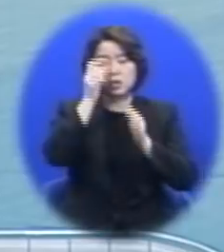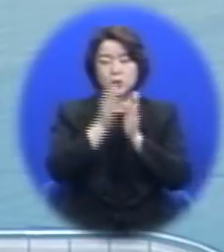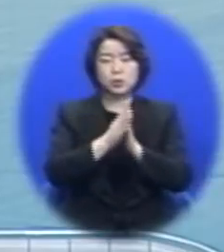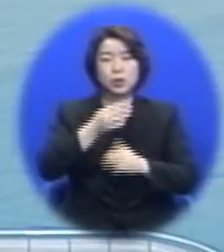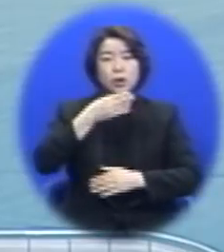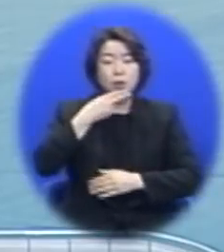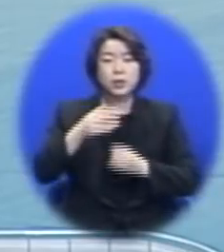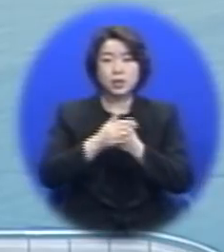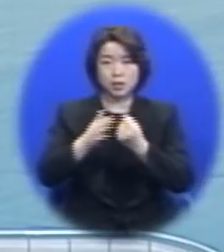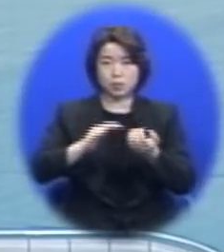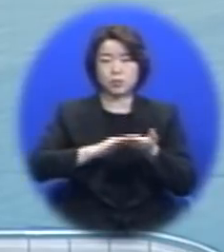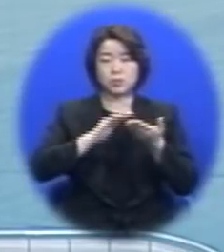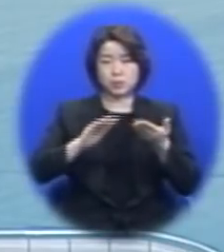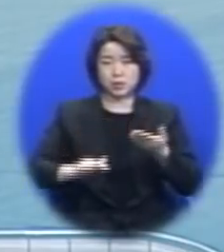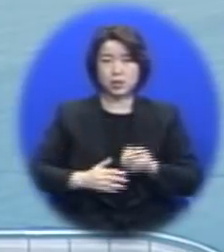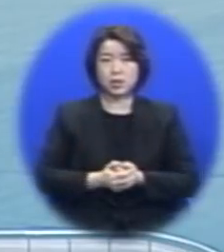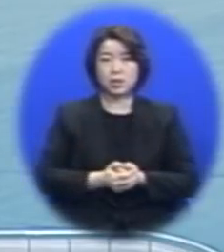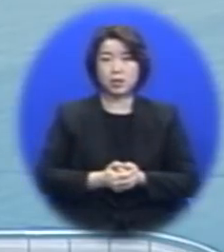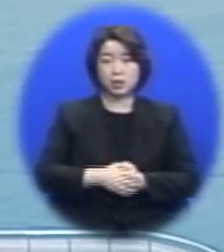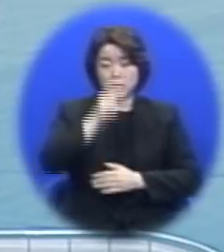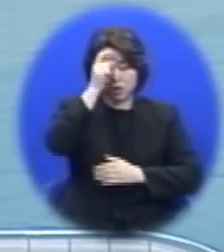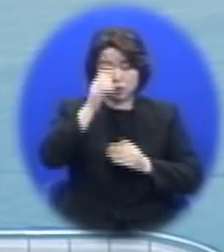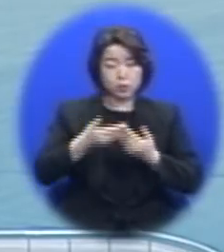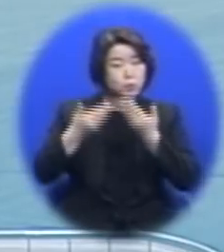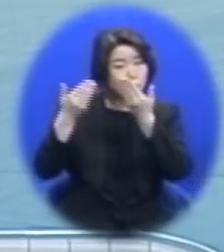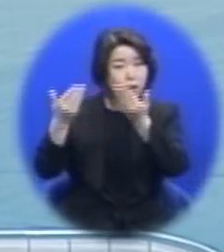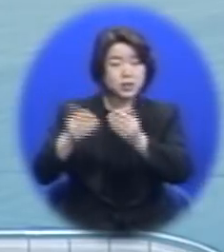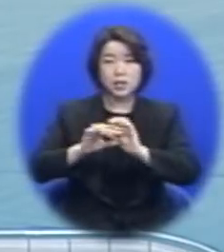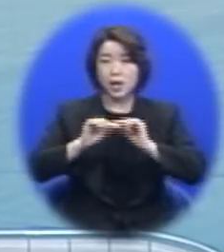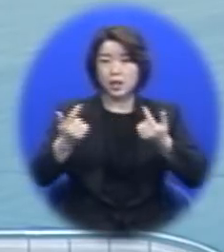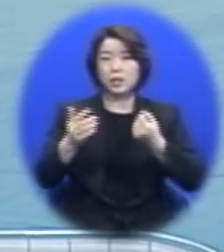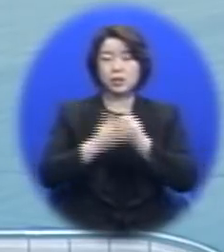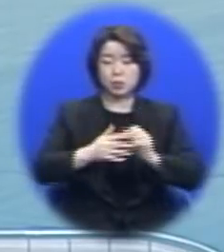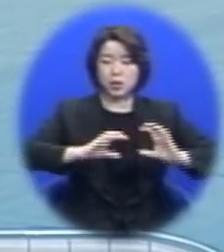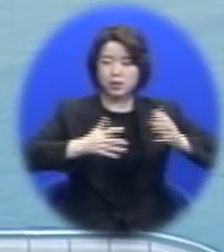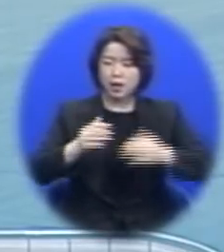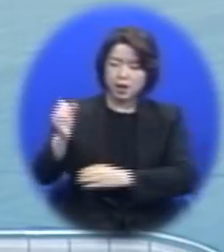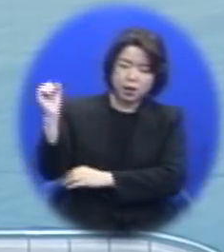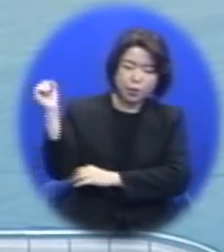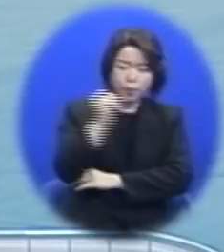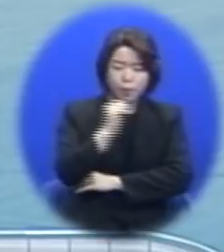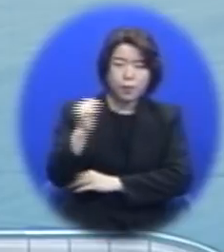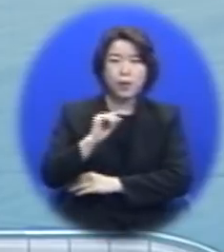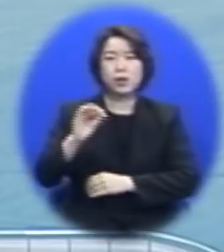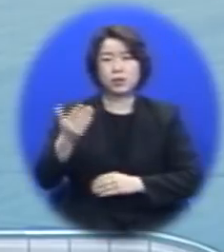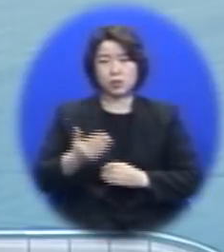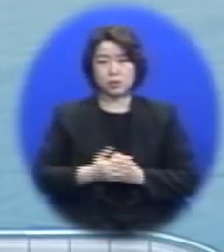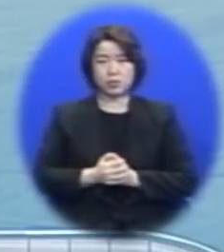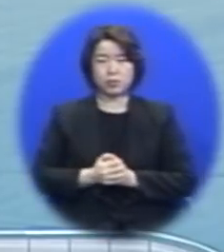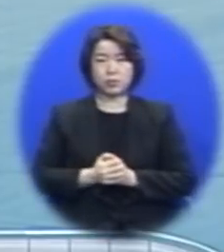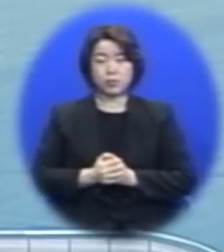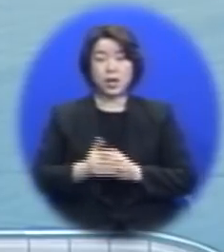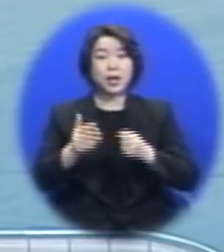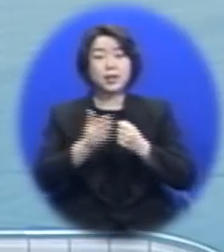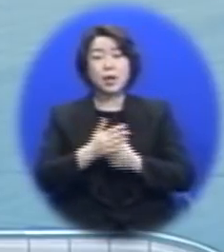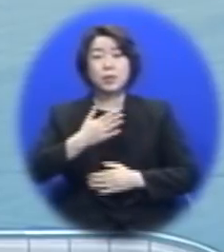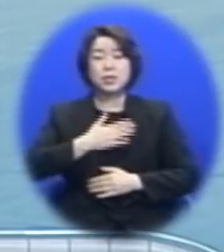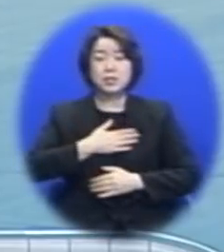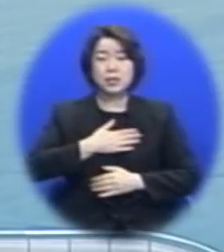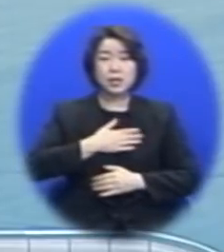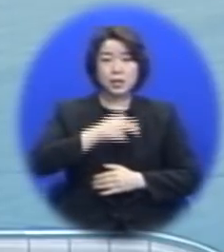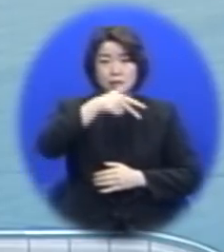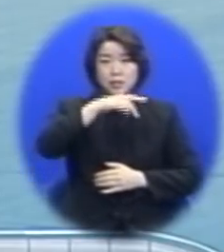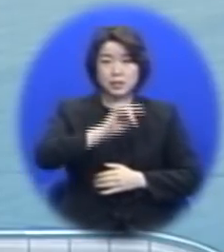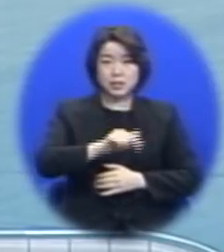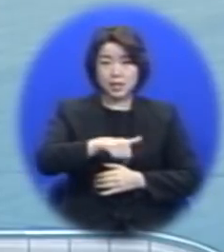거예요. 기도를 하지 않으니까 나라가 요동하게 되는 거예요, 성도들이. 그래서 잭 헤퍼드